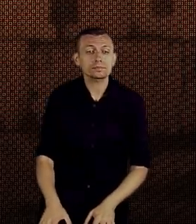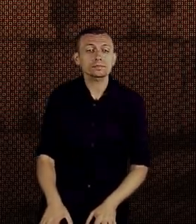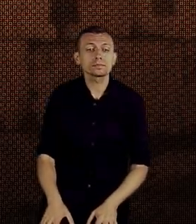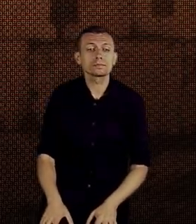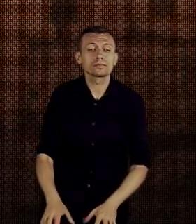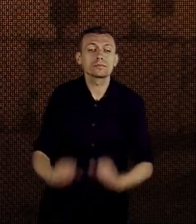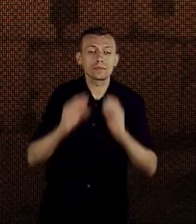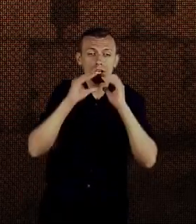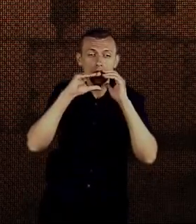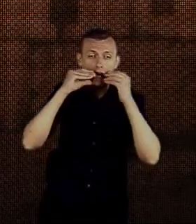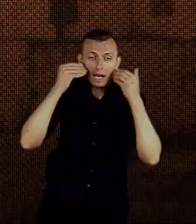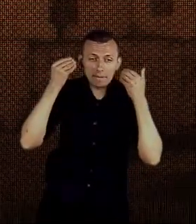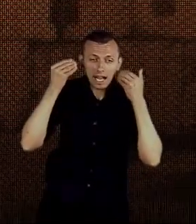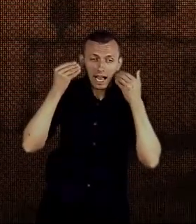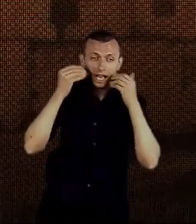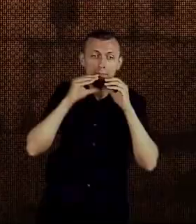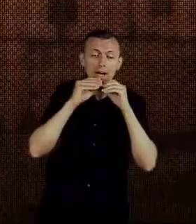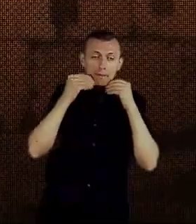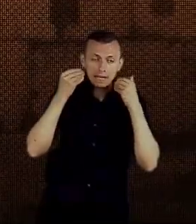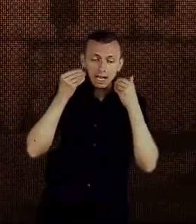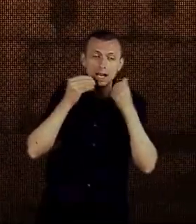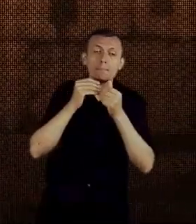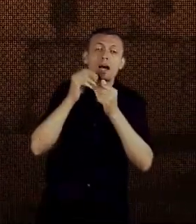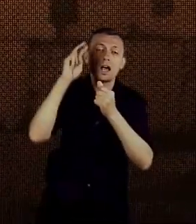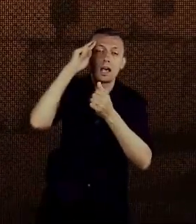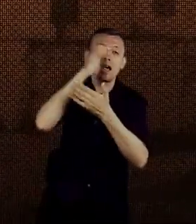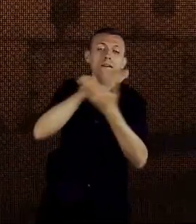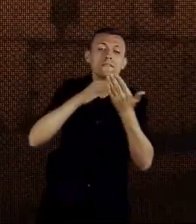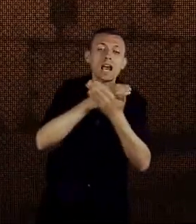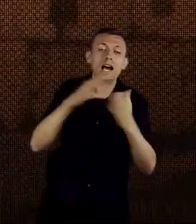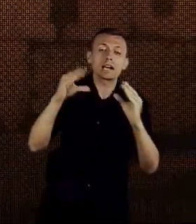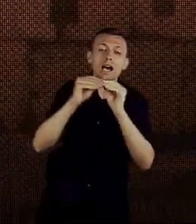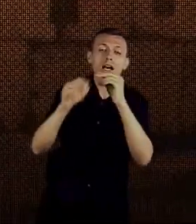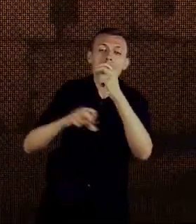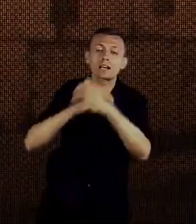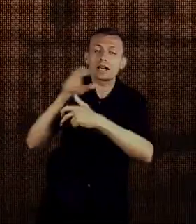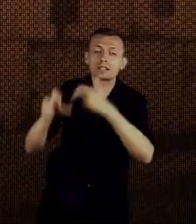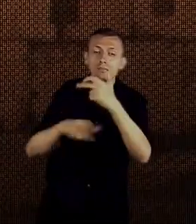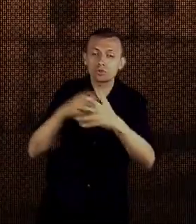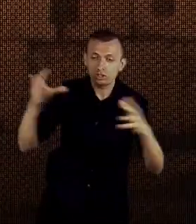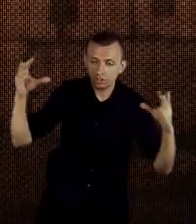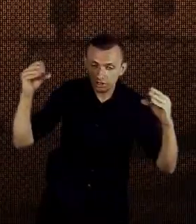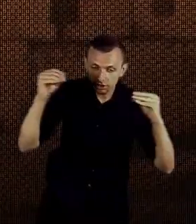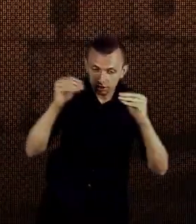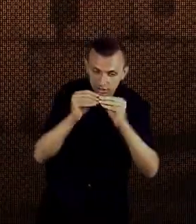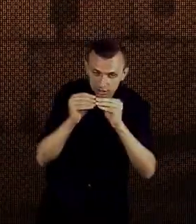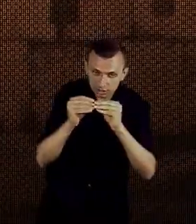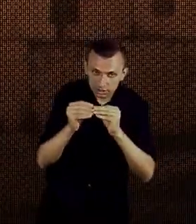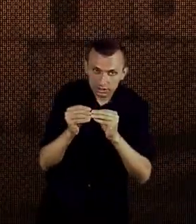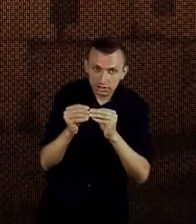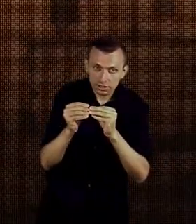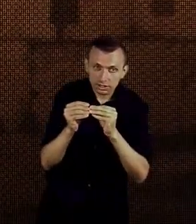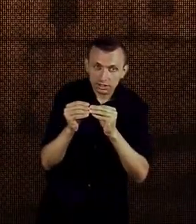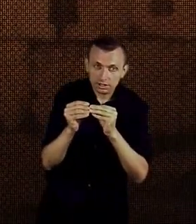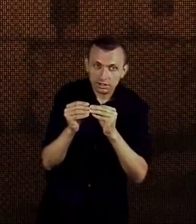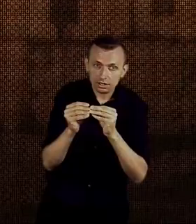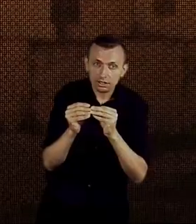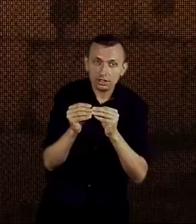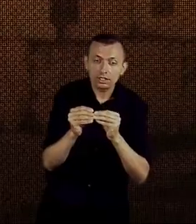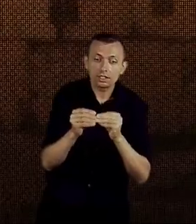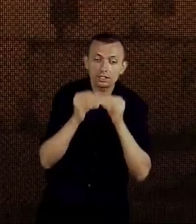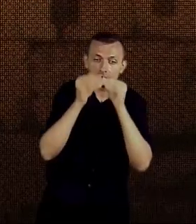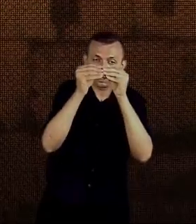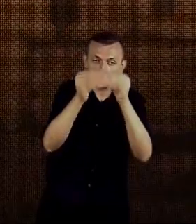i przez uczynki stała się doskonała. W tym, co wydarzyło się na